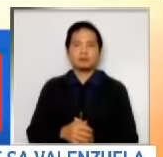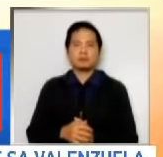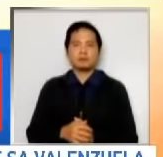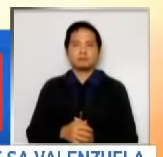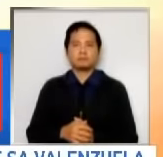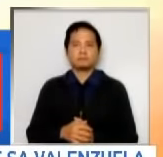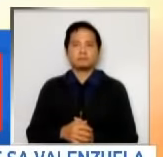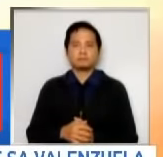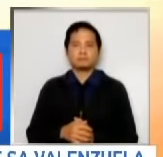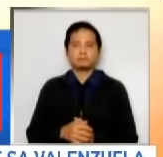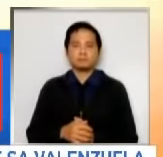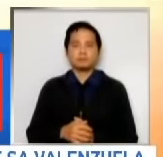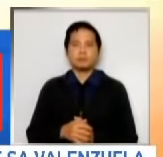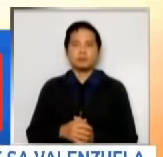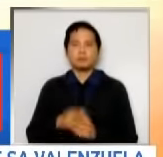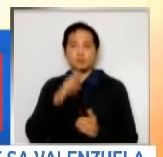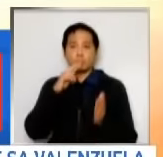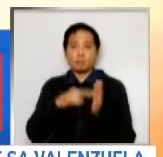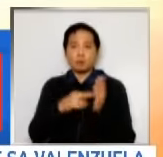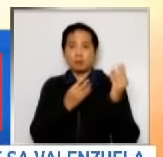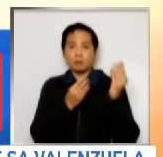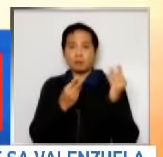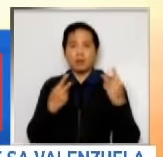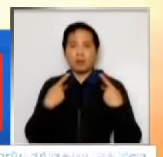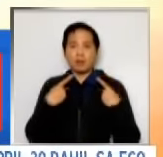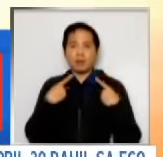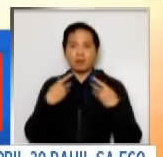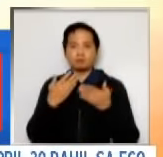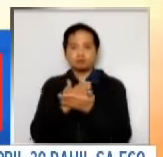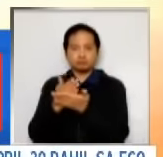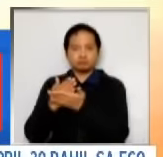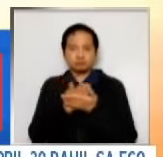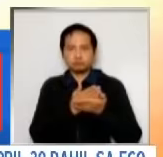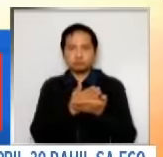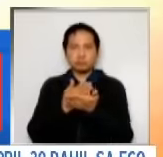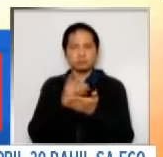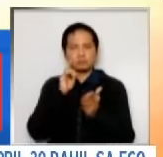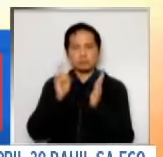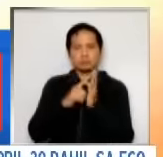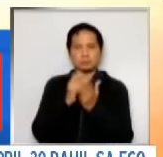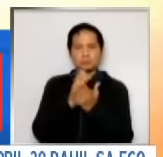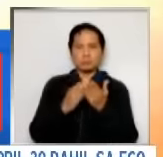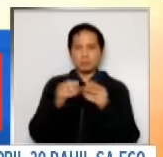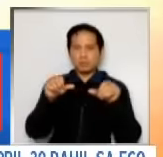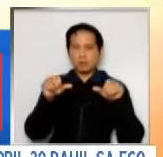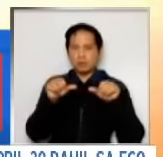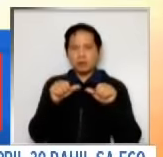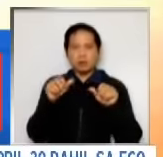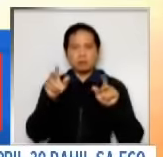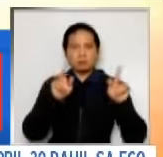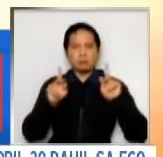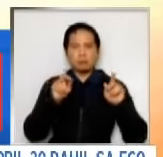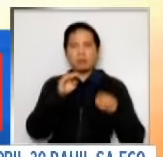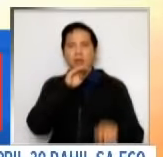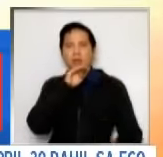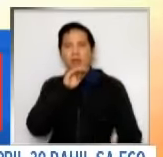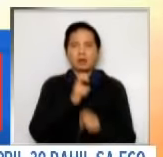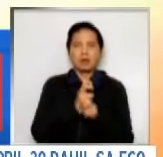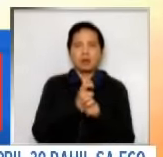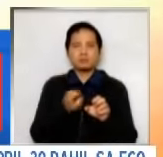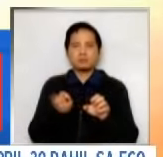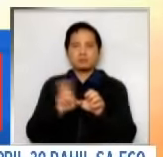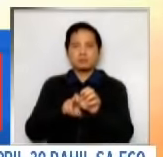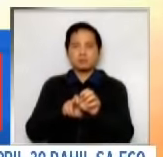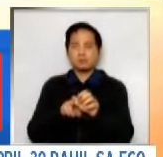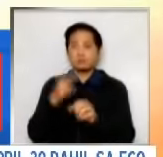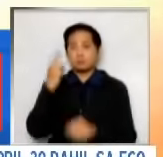na reports on the ground, patungkol nga po sa ilang lugar kung saan nahirapan sumakay ang mga pasahero, ang ilang dahilan po dito ay una